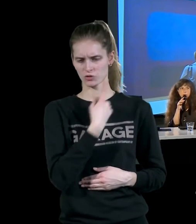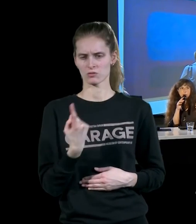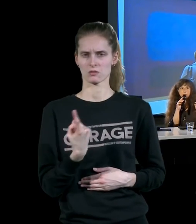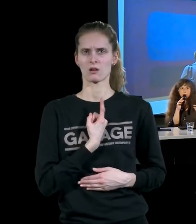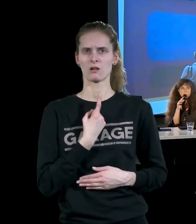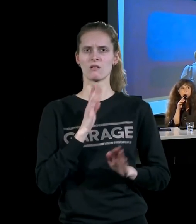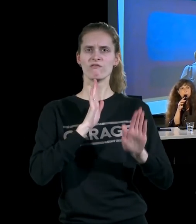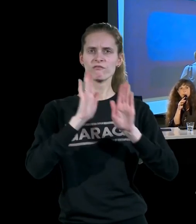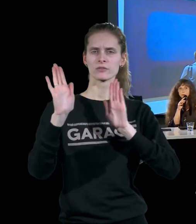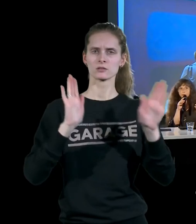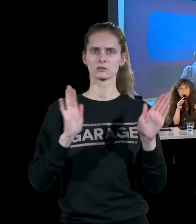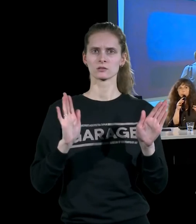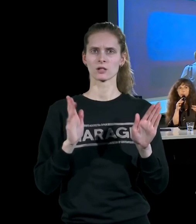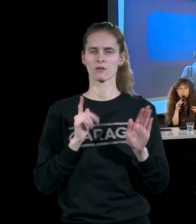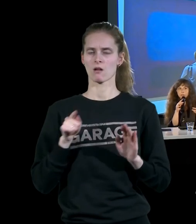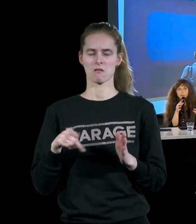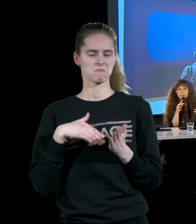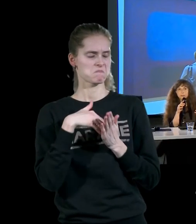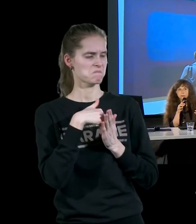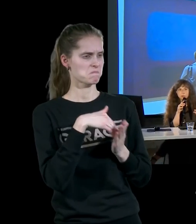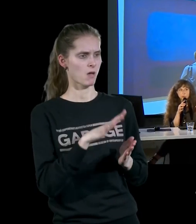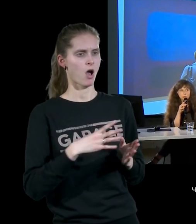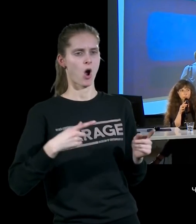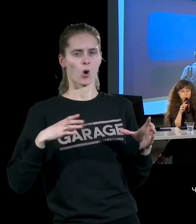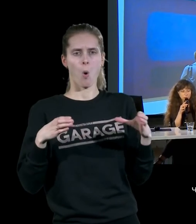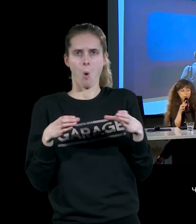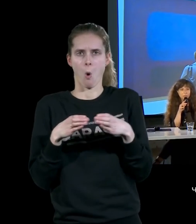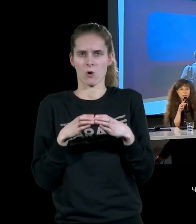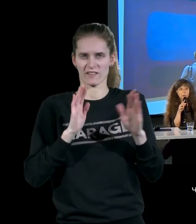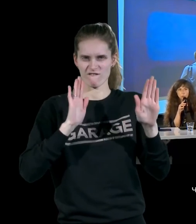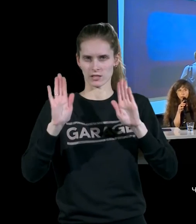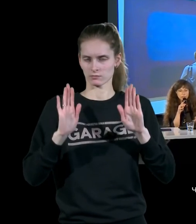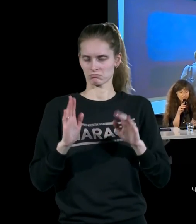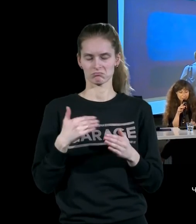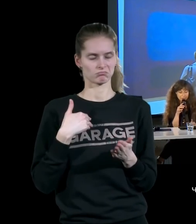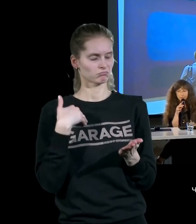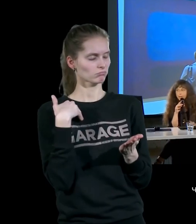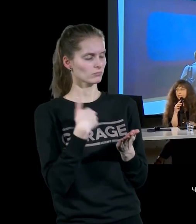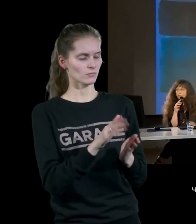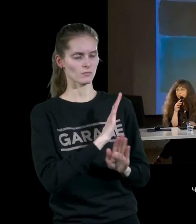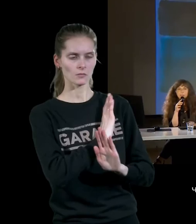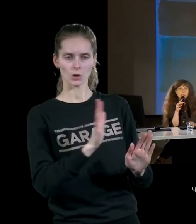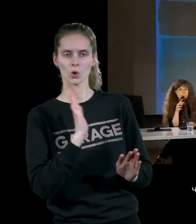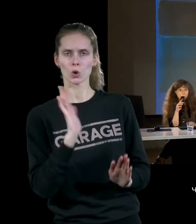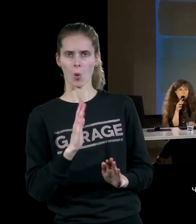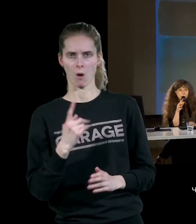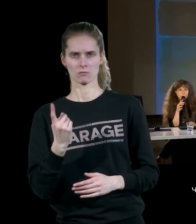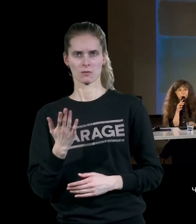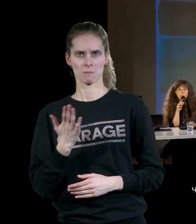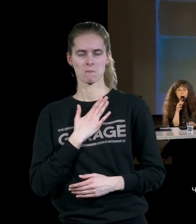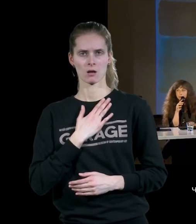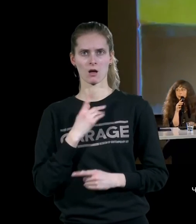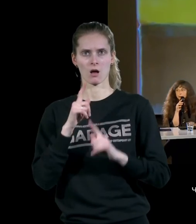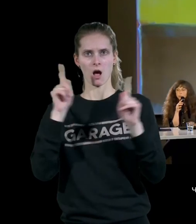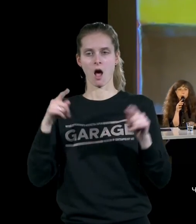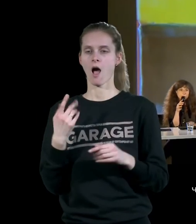было принципиально важно, что он не дает свои работы на коллективные выставки, что он выставляет их только сериями, что нельзя взять одну картину